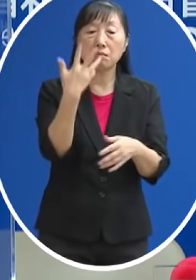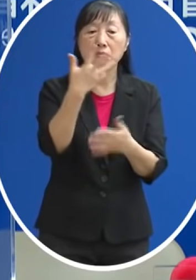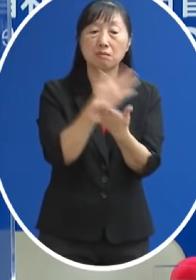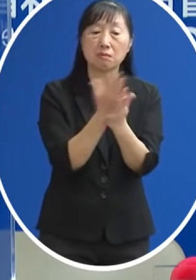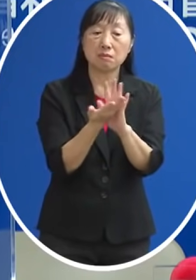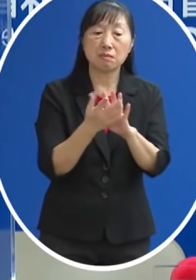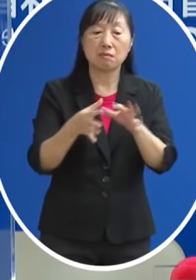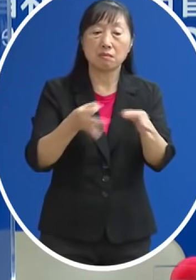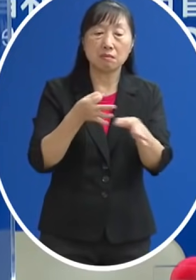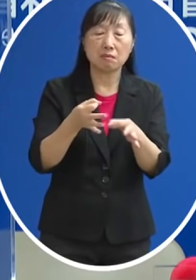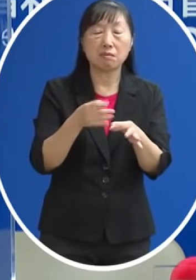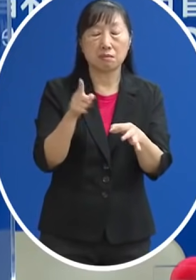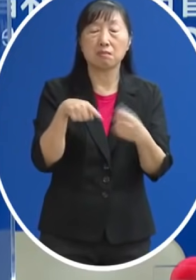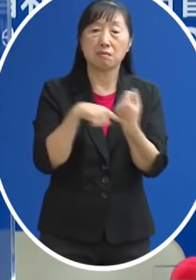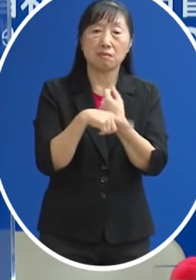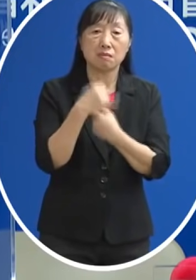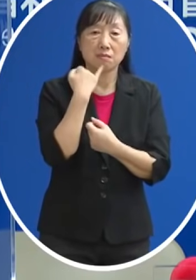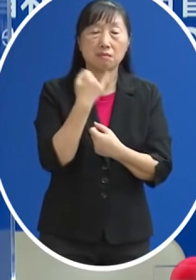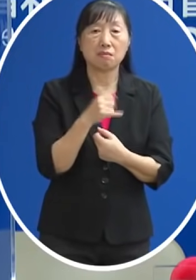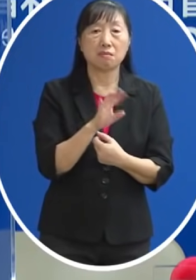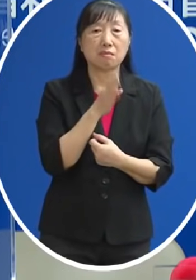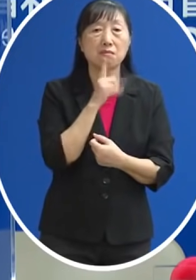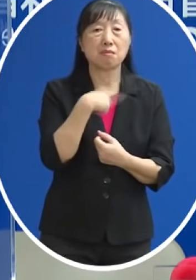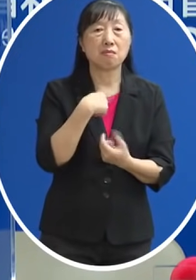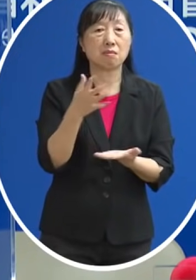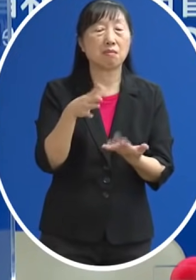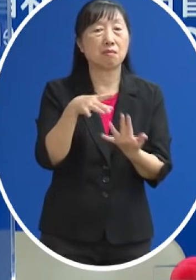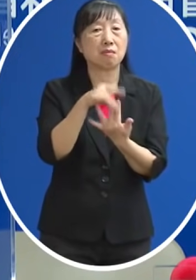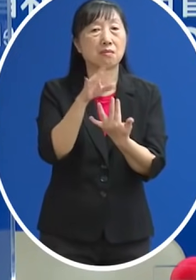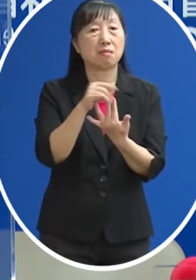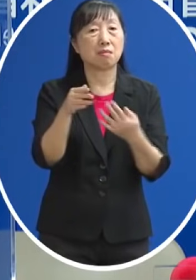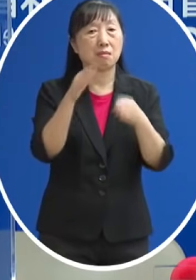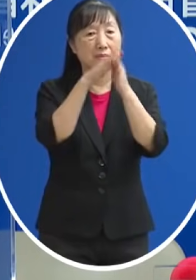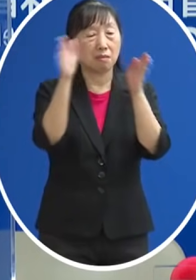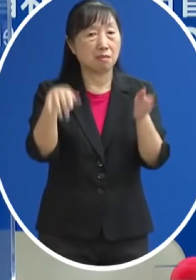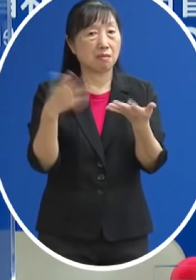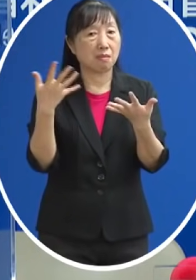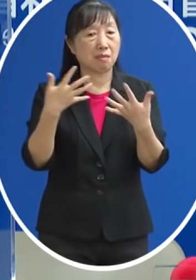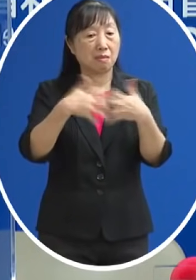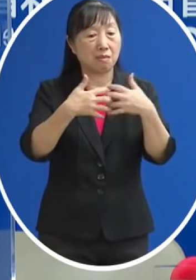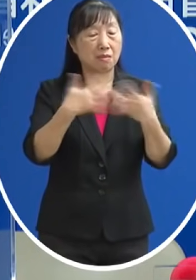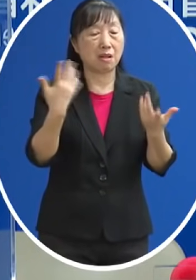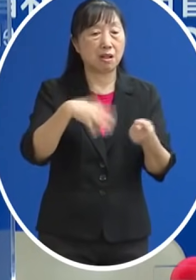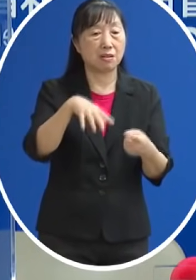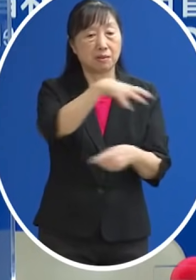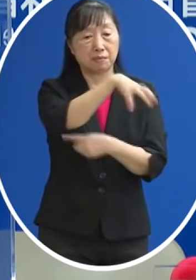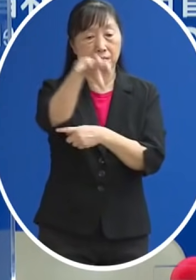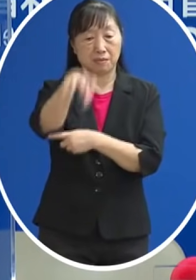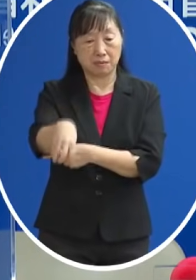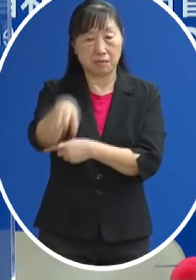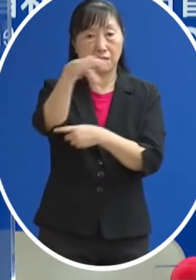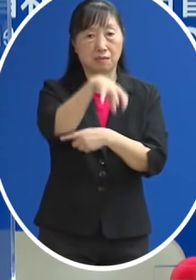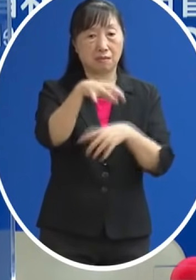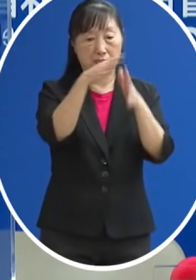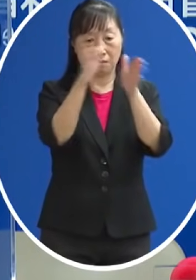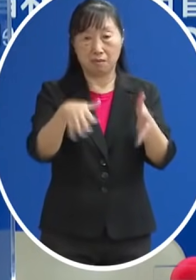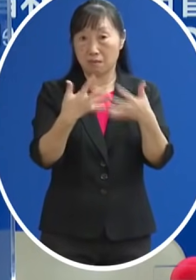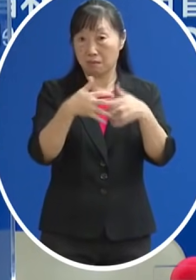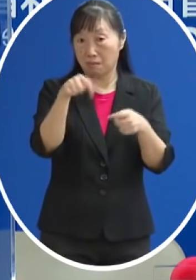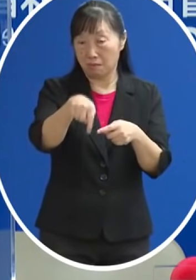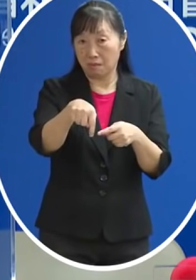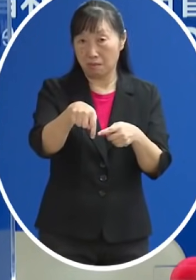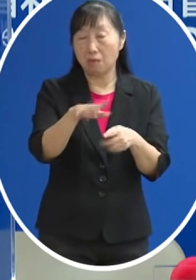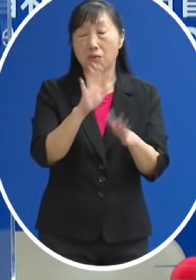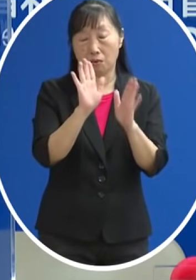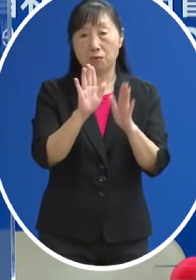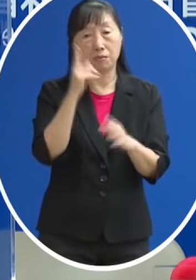说，他们说选物贩卖机嘛，哈，就是这哈，这些娃娃机啦等等的哈，那我们也在